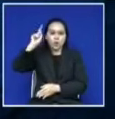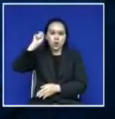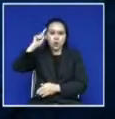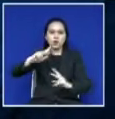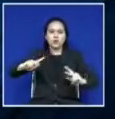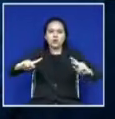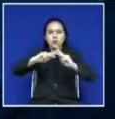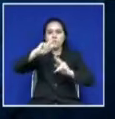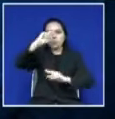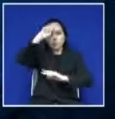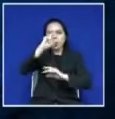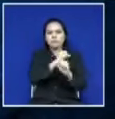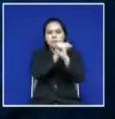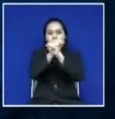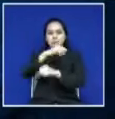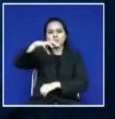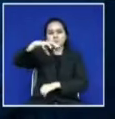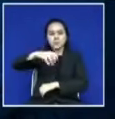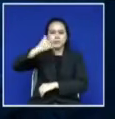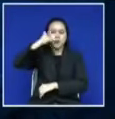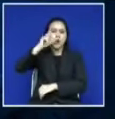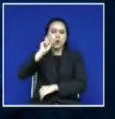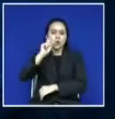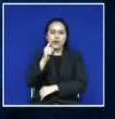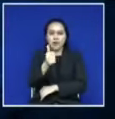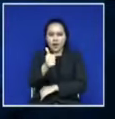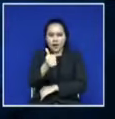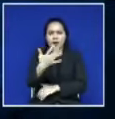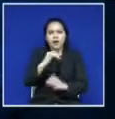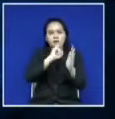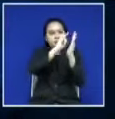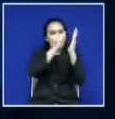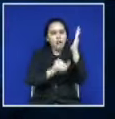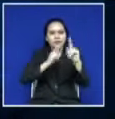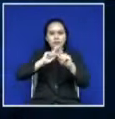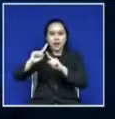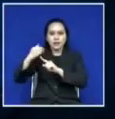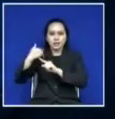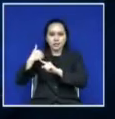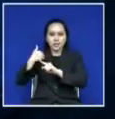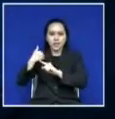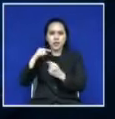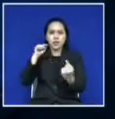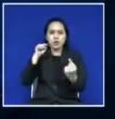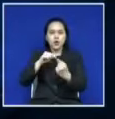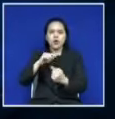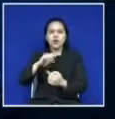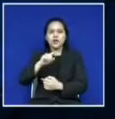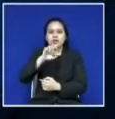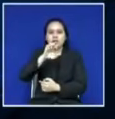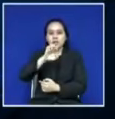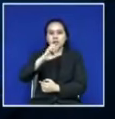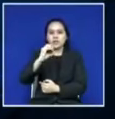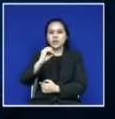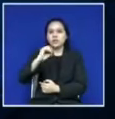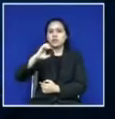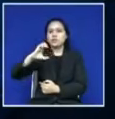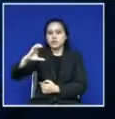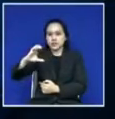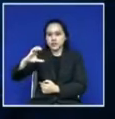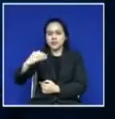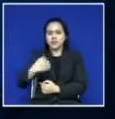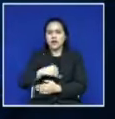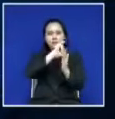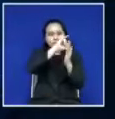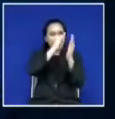ครับทุกจังหวัดก็จะมีผู้รับผิดชอบในการจัดการรับมือการระบาดที่เรียกว่า EOC นะครับขณะนี้ก็ให้ทุกจังหวัดเนี่ยน